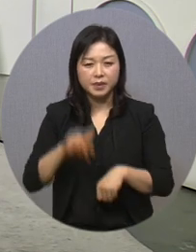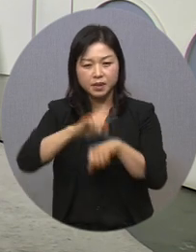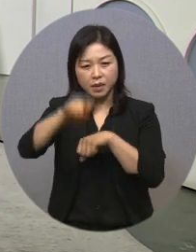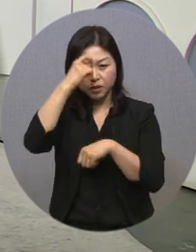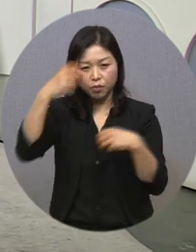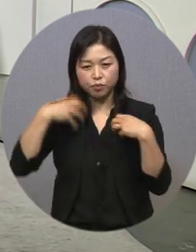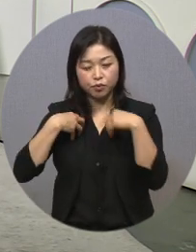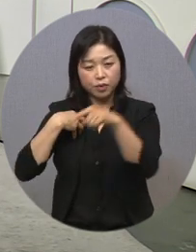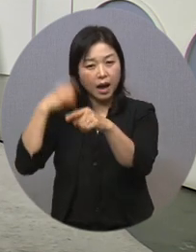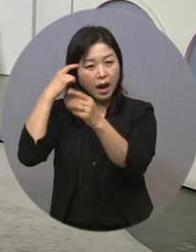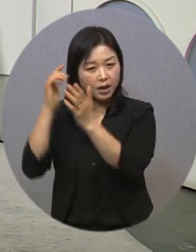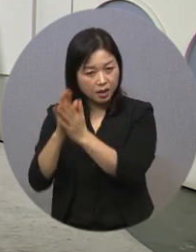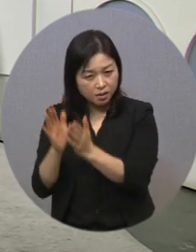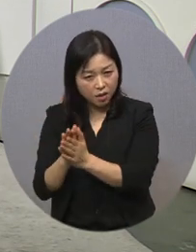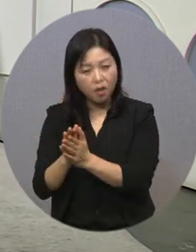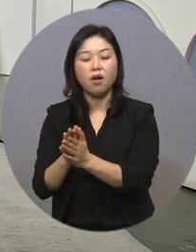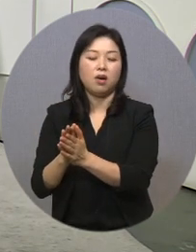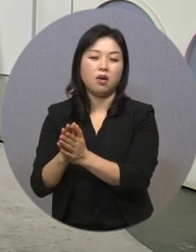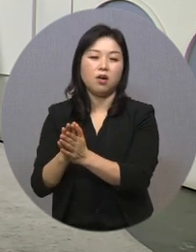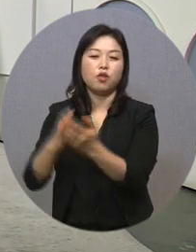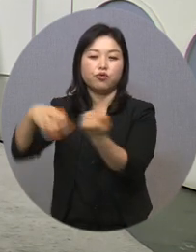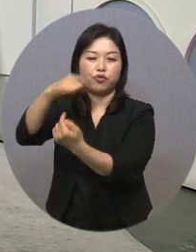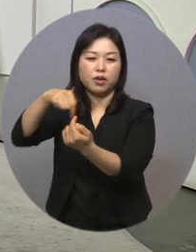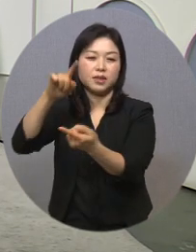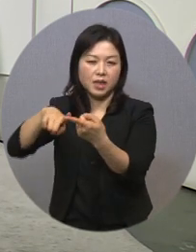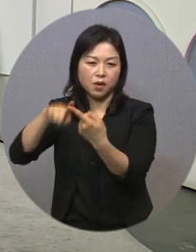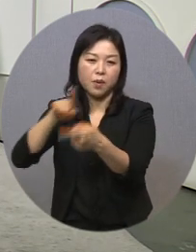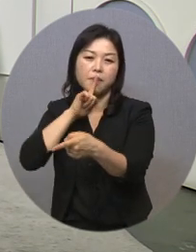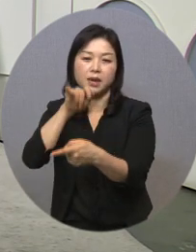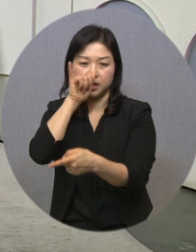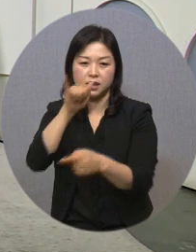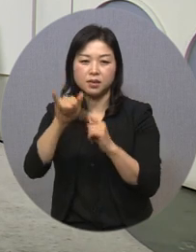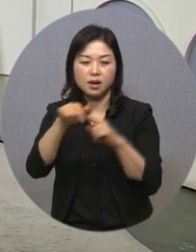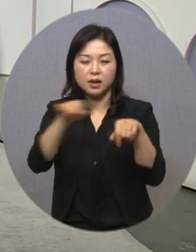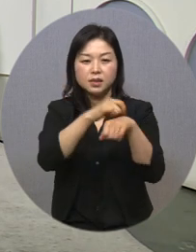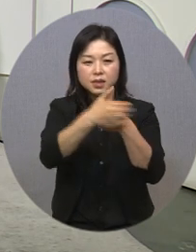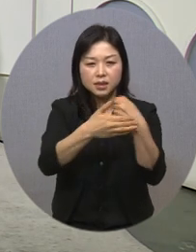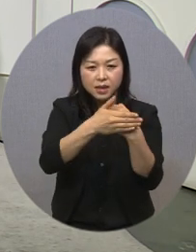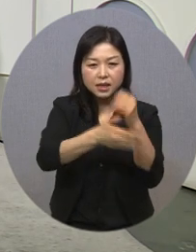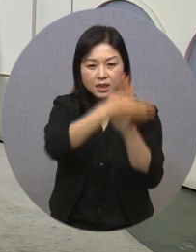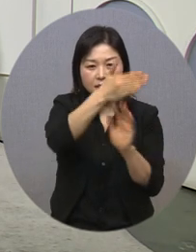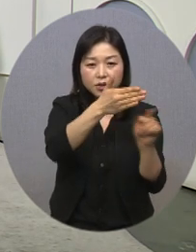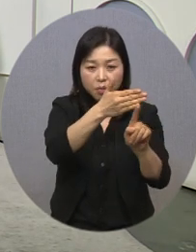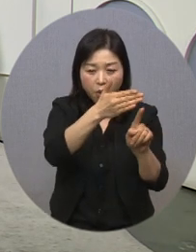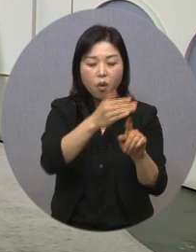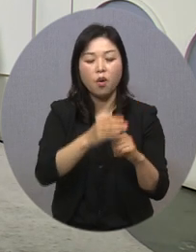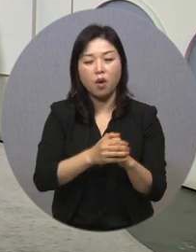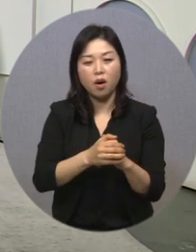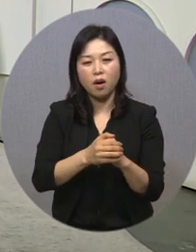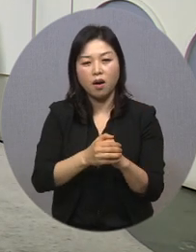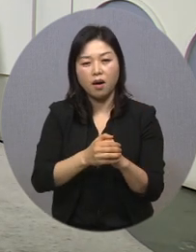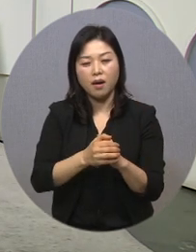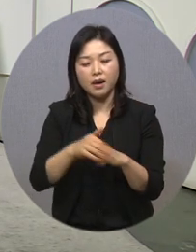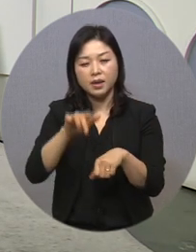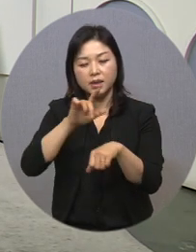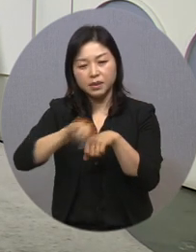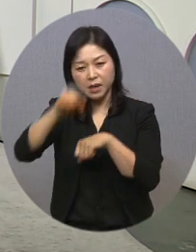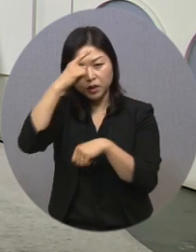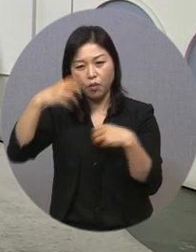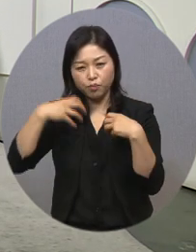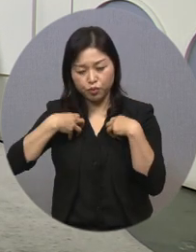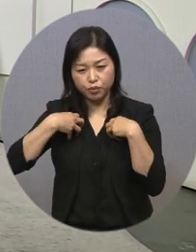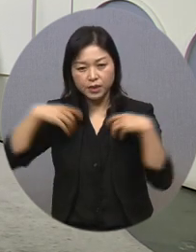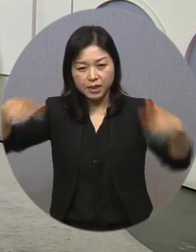지자체가 자치단체의 형태로 그대로 있다라고 하는 거가 특례시는 자치단체의 기본 형태를 유지한다라고 하는 거에서